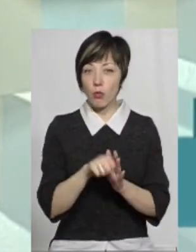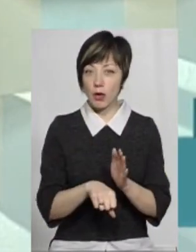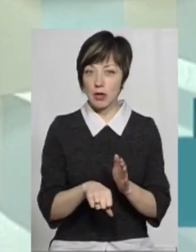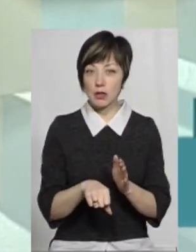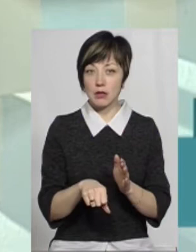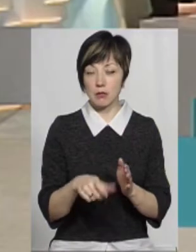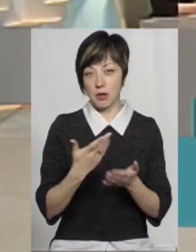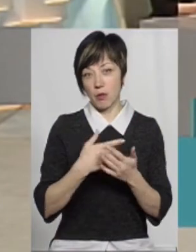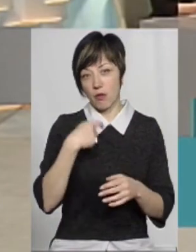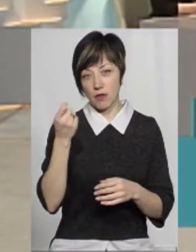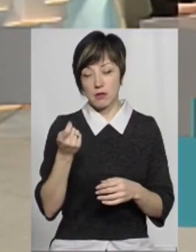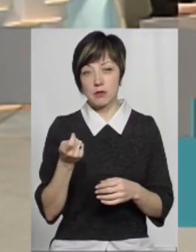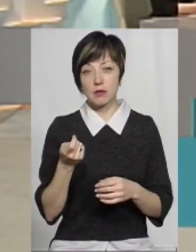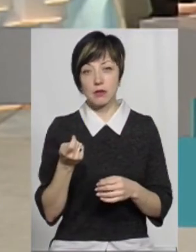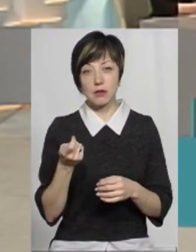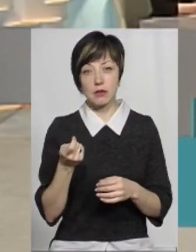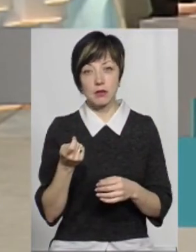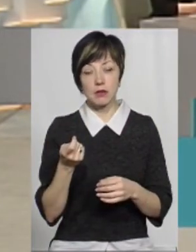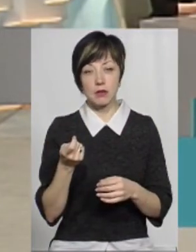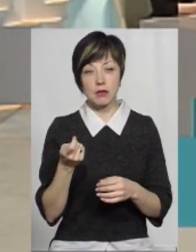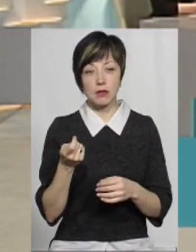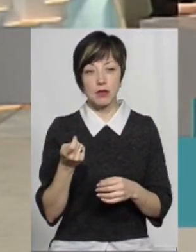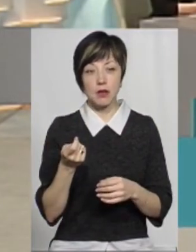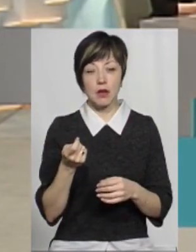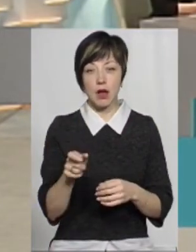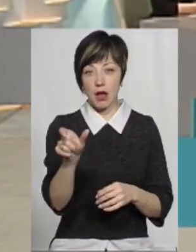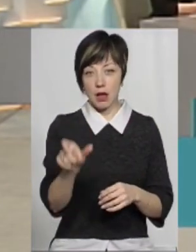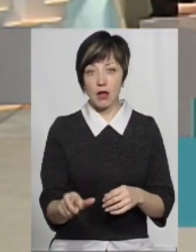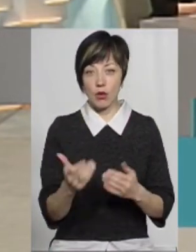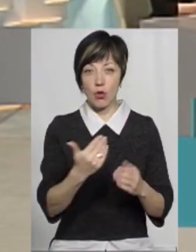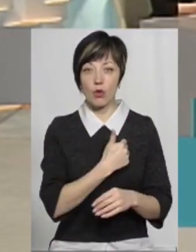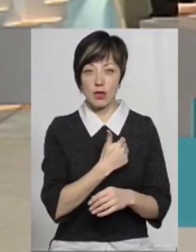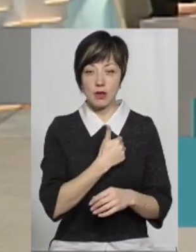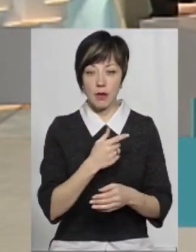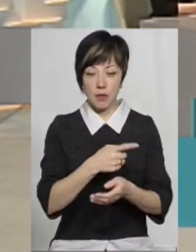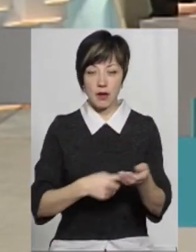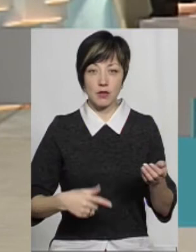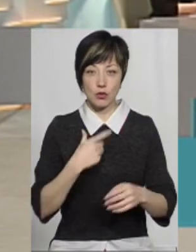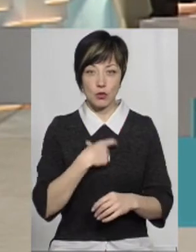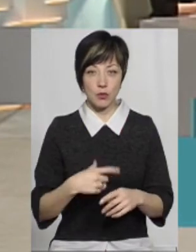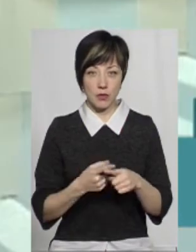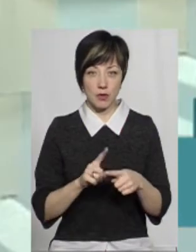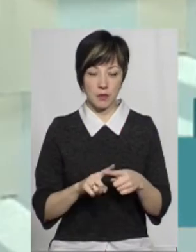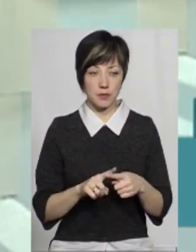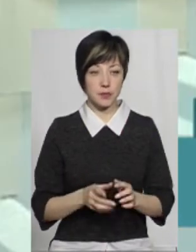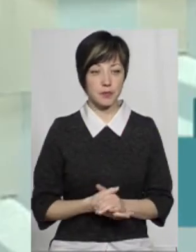вбити, там, повісити, як, наприклад, Олександра герой хотів повісити, чи перерізала собі